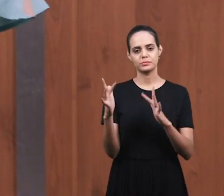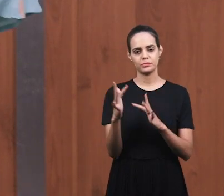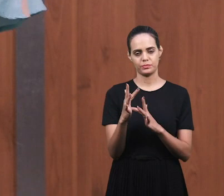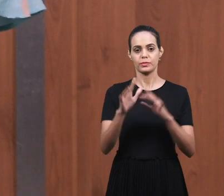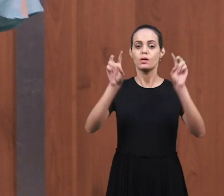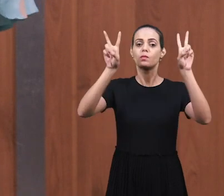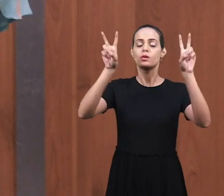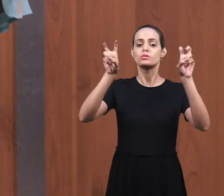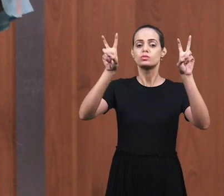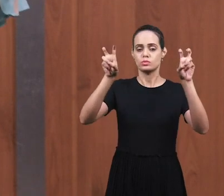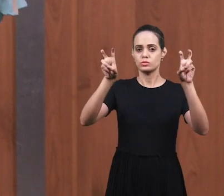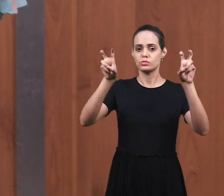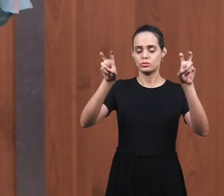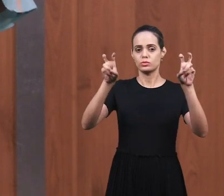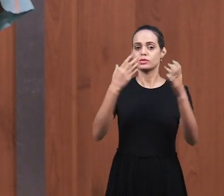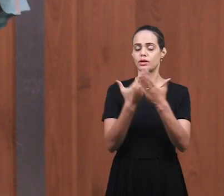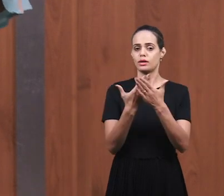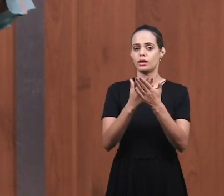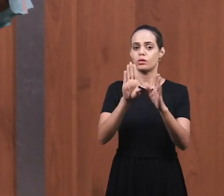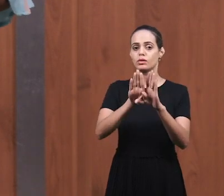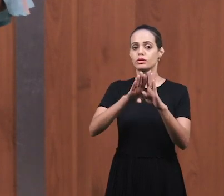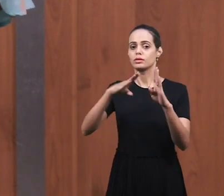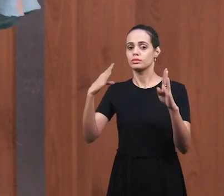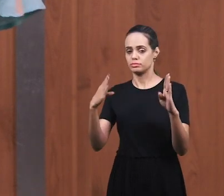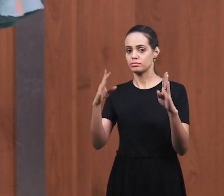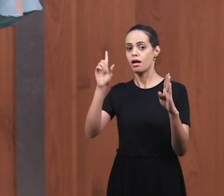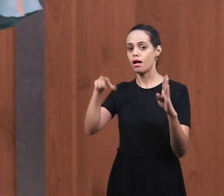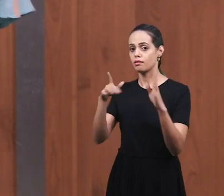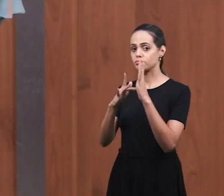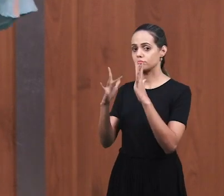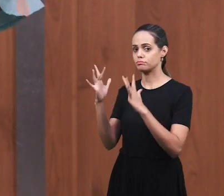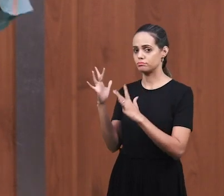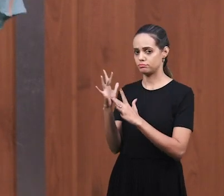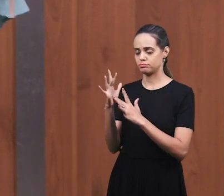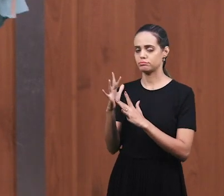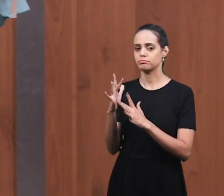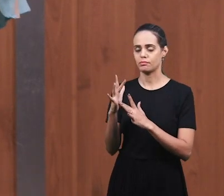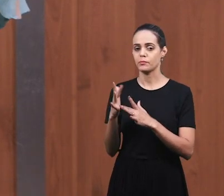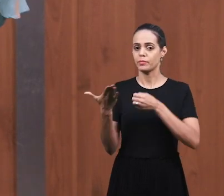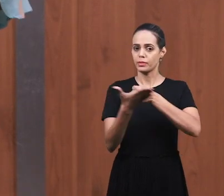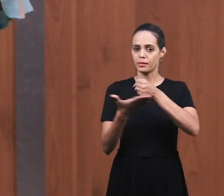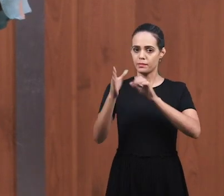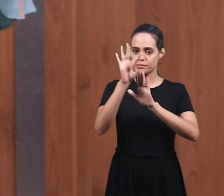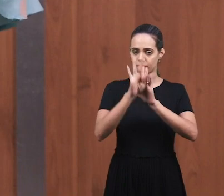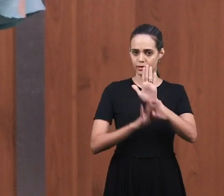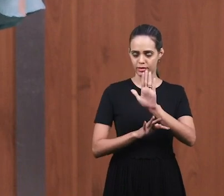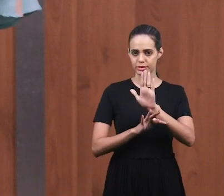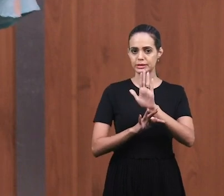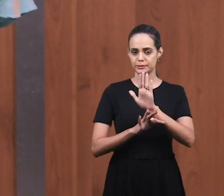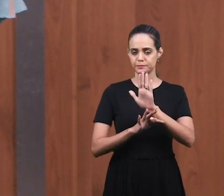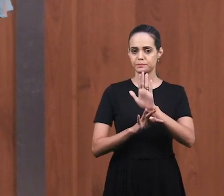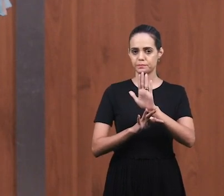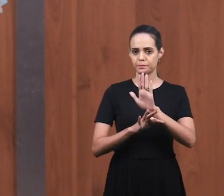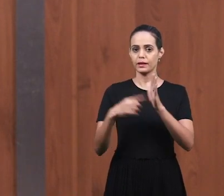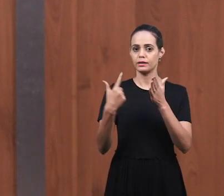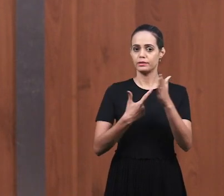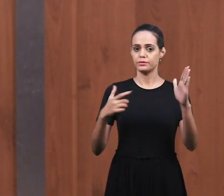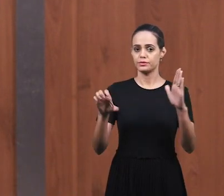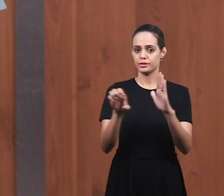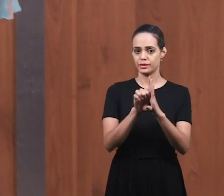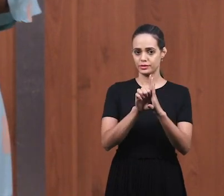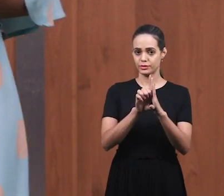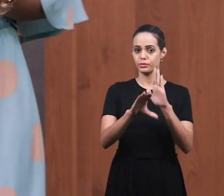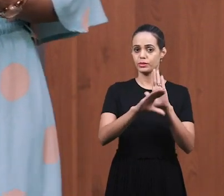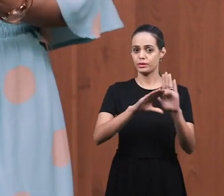Jésus. La thématique de notre étude, c'est Jésus la porte. Nous allons lire le texte de base pour cette étude qui